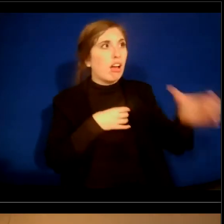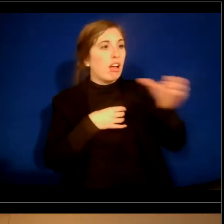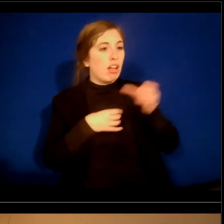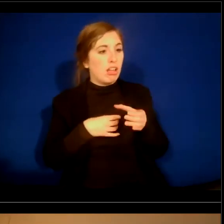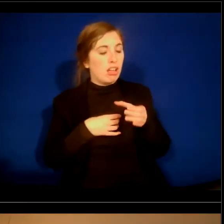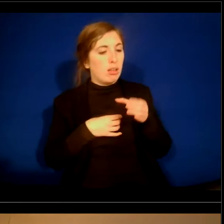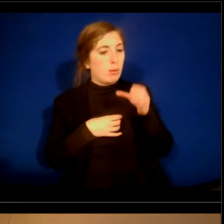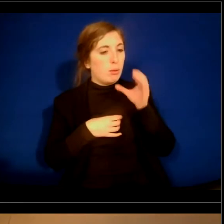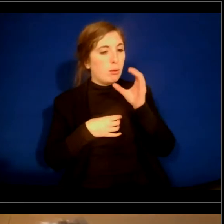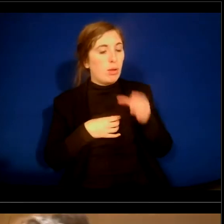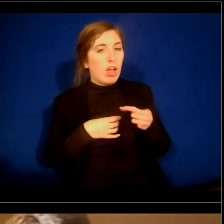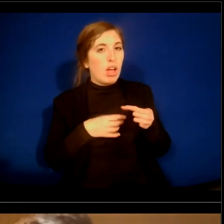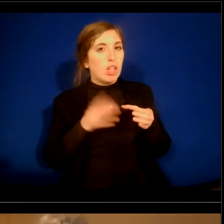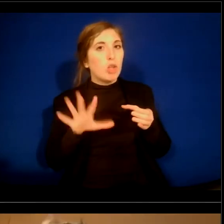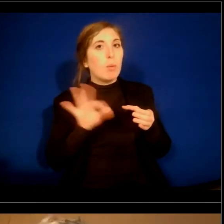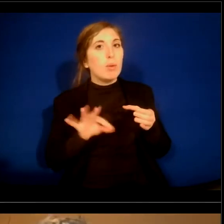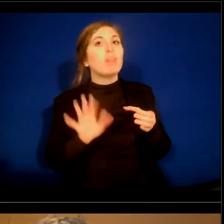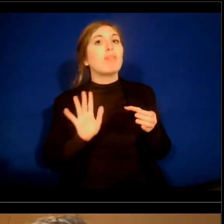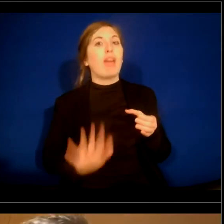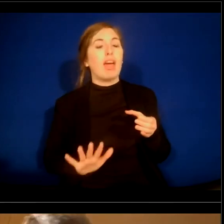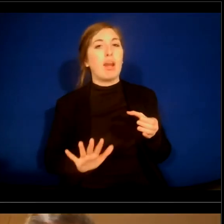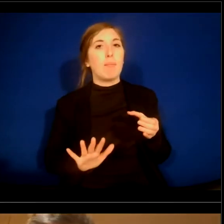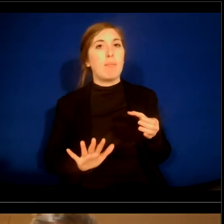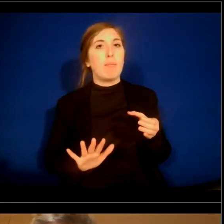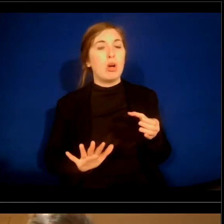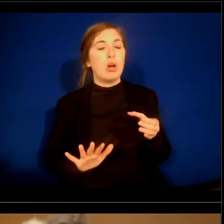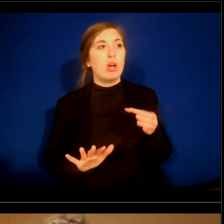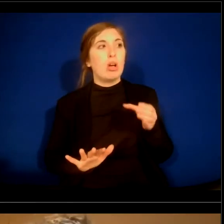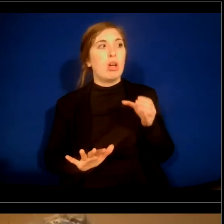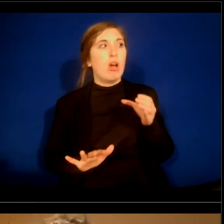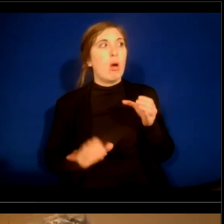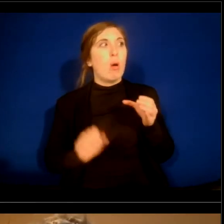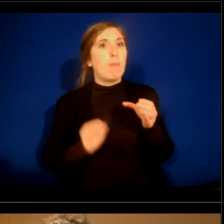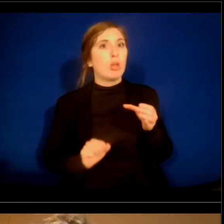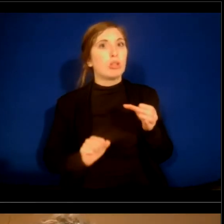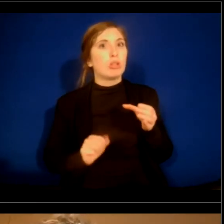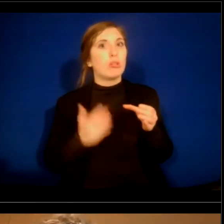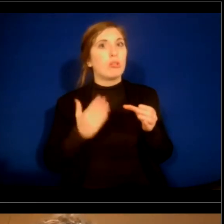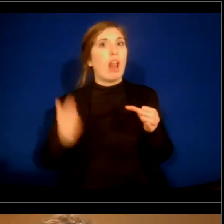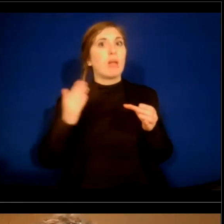tè, dove puoi finalmente parlare con qualcuno.